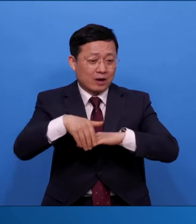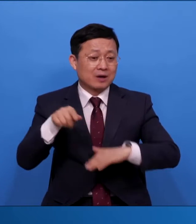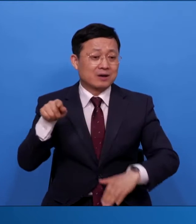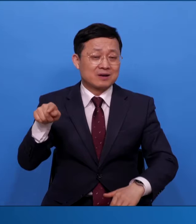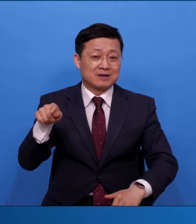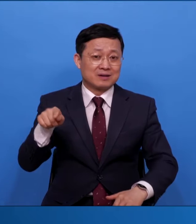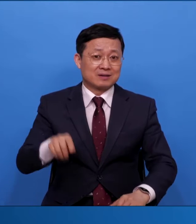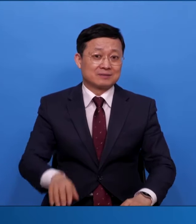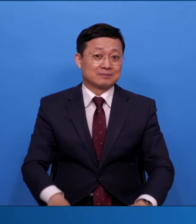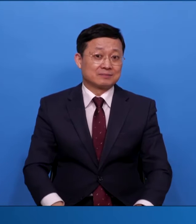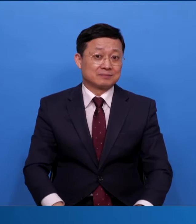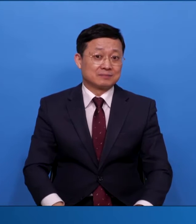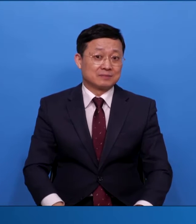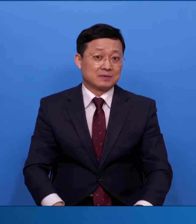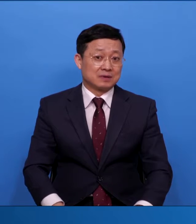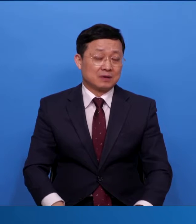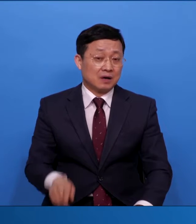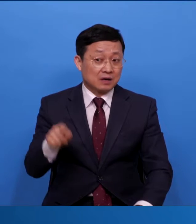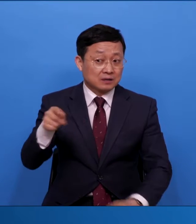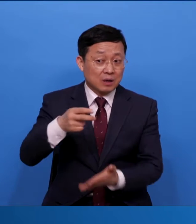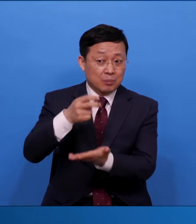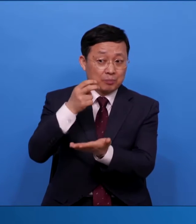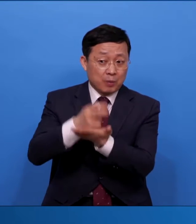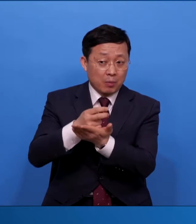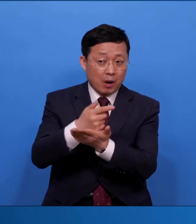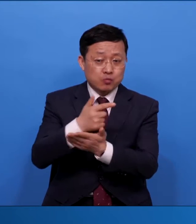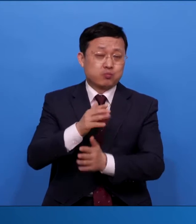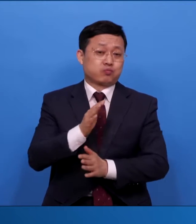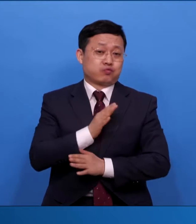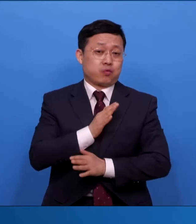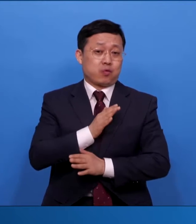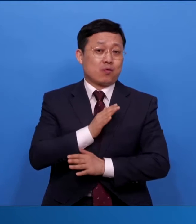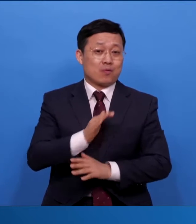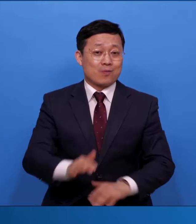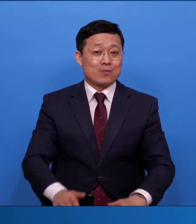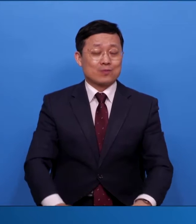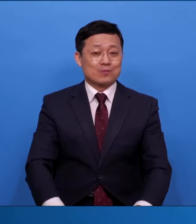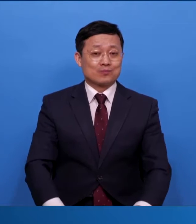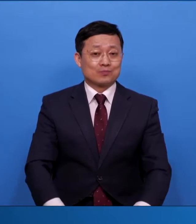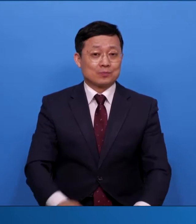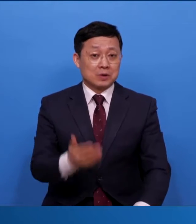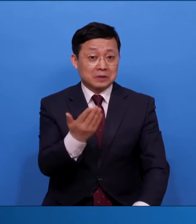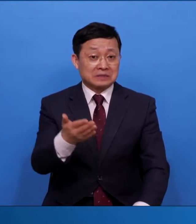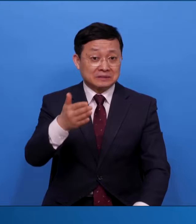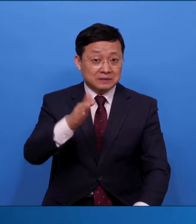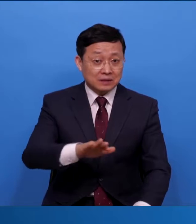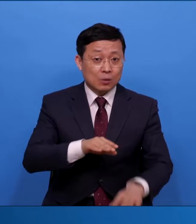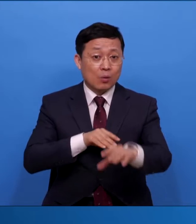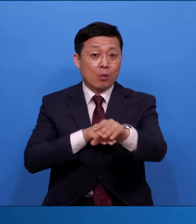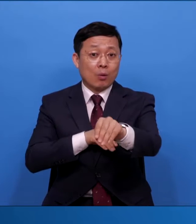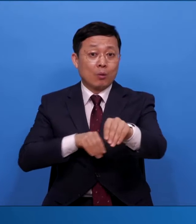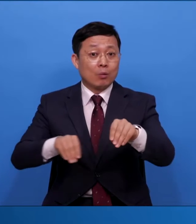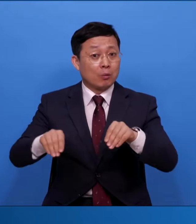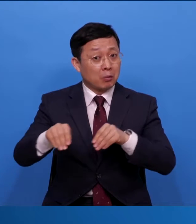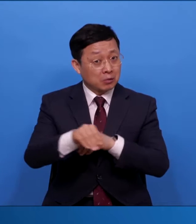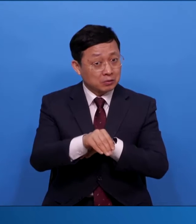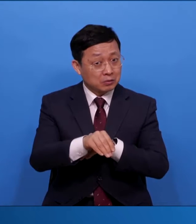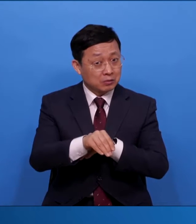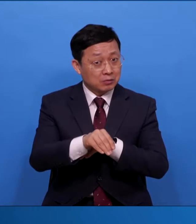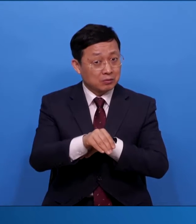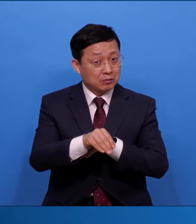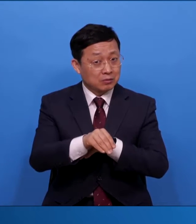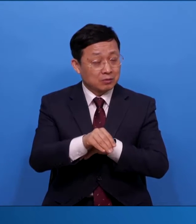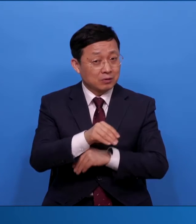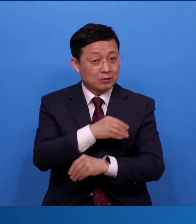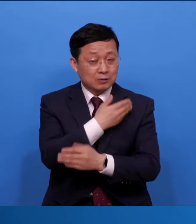教会。 그때 법이 얼마나 무서운 데입니까? 当时的法律非常可怕。 근데 그때 이런 일이 벌어졌어요.